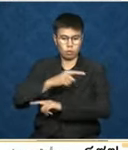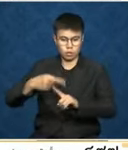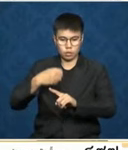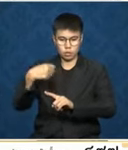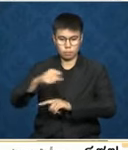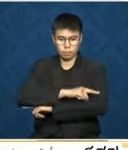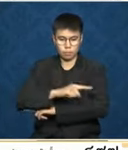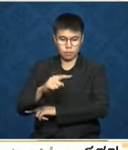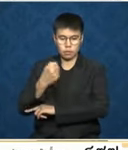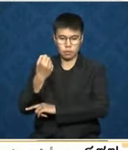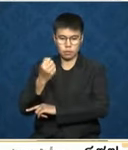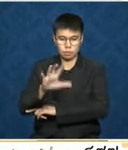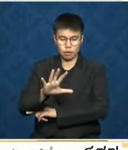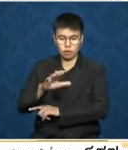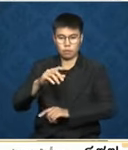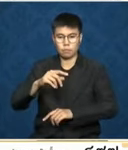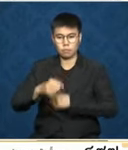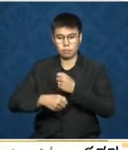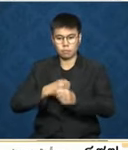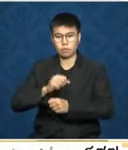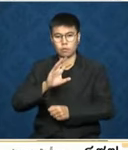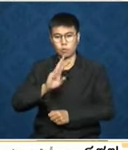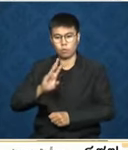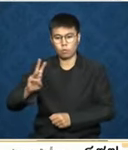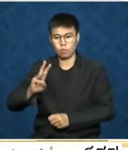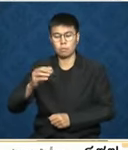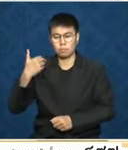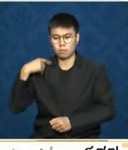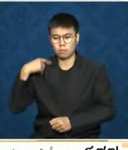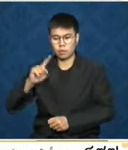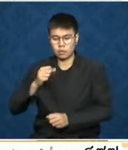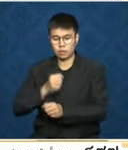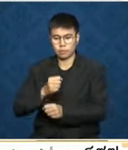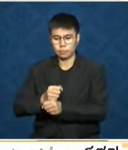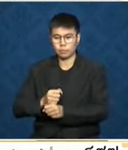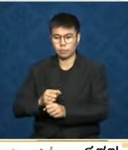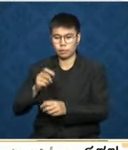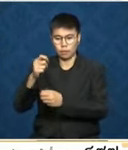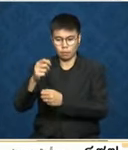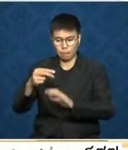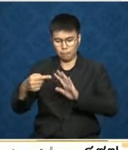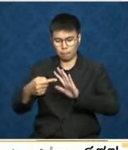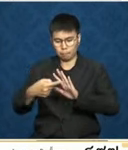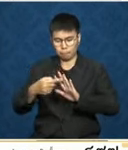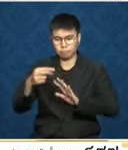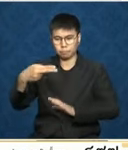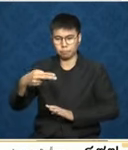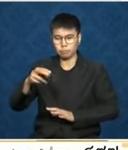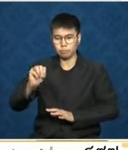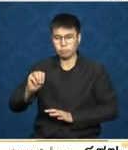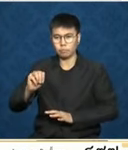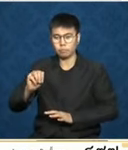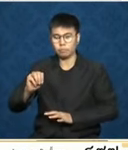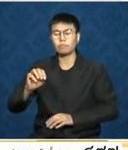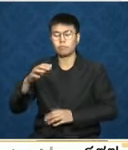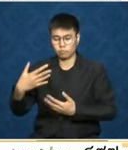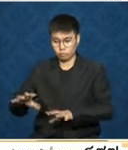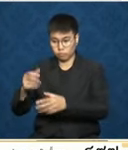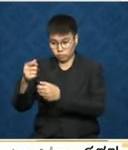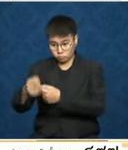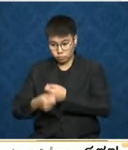2556เนื่องจากได้รับผลกระทบจากการทำเหมืองลิกไนท์เพื่อผลิตไฟฟ้าโรงไฟฟ้าแม่เมาะจังหวัดลำปางเมื่อย้ายไป